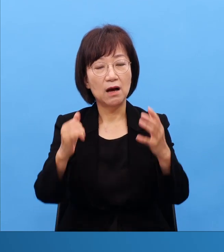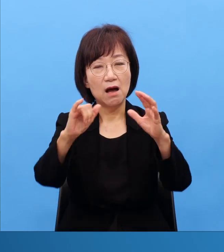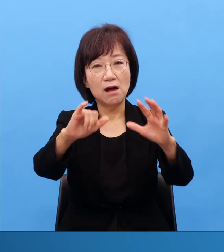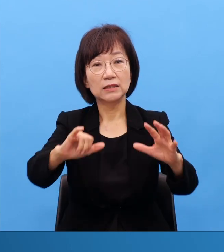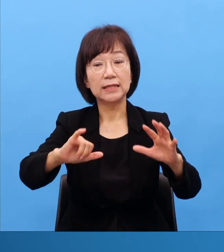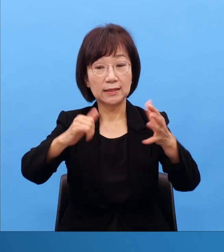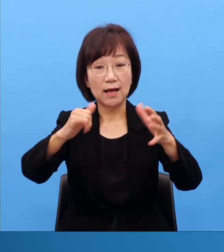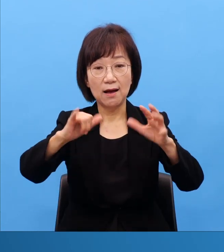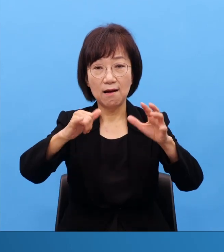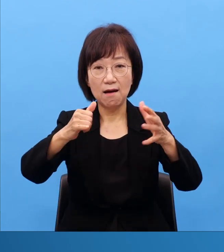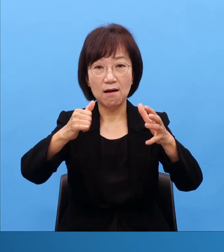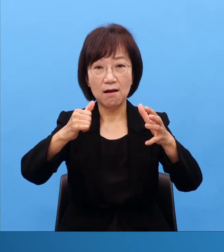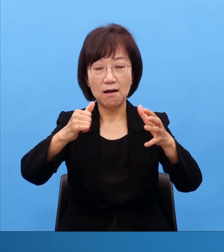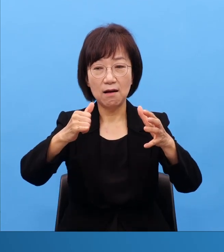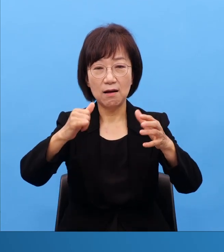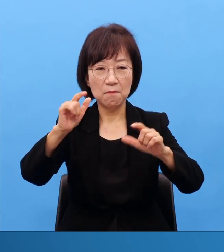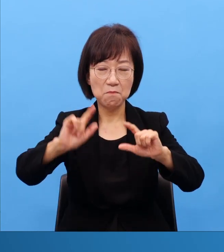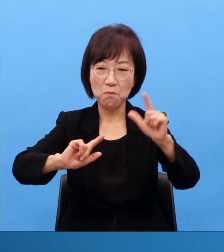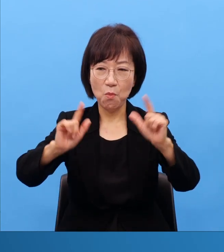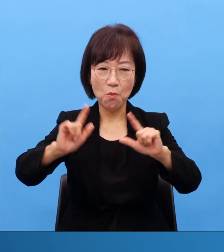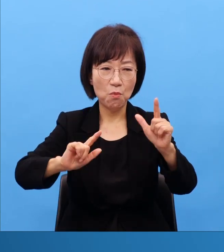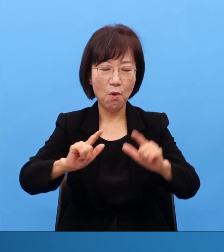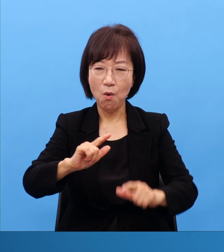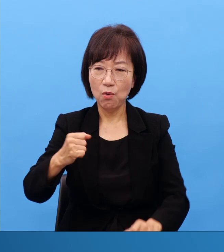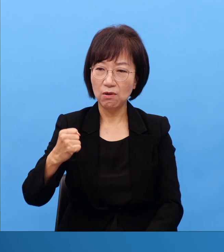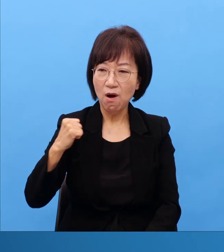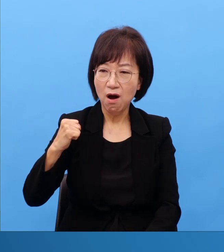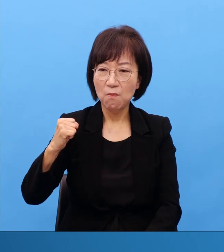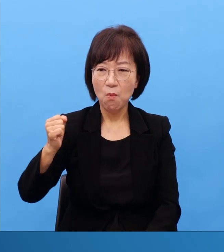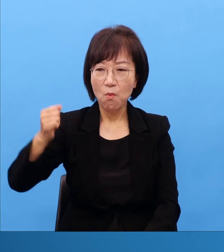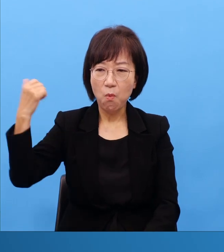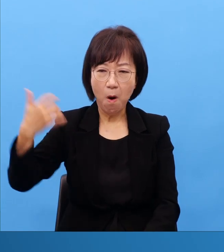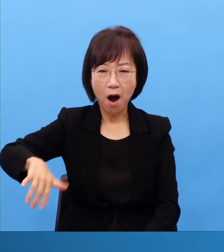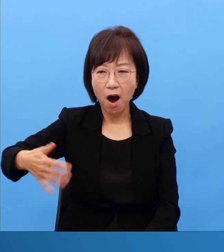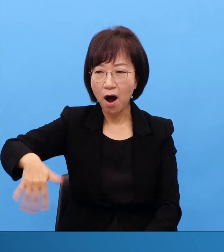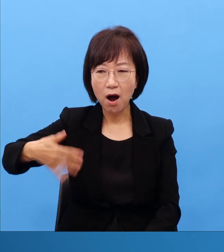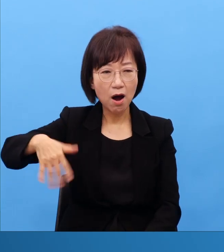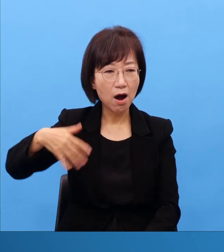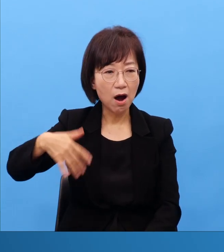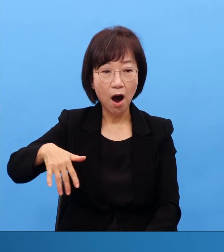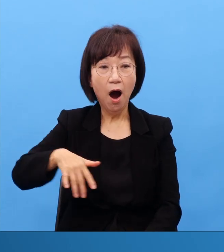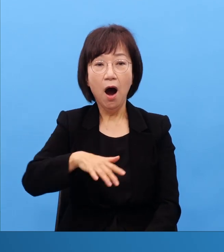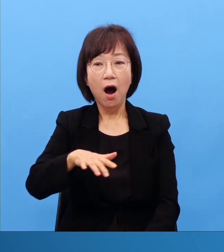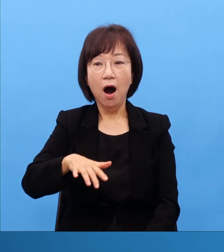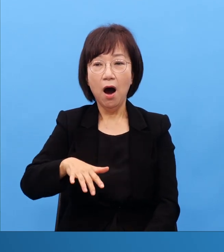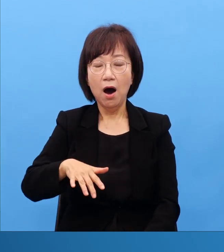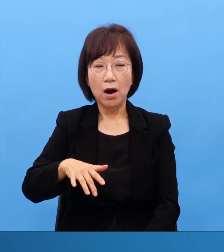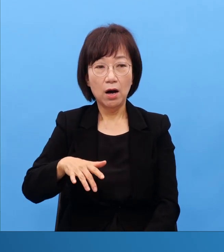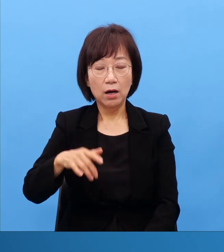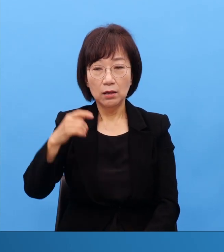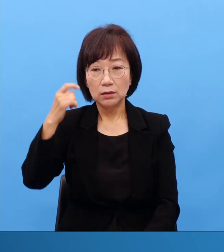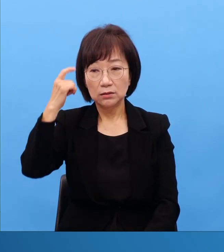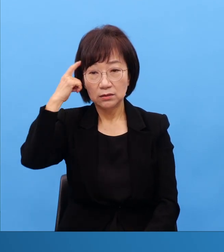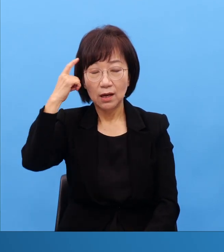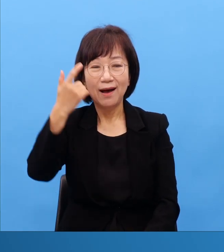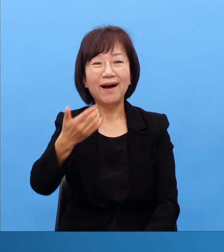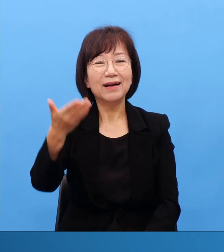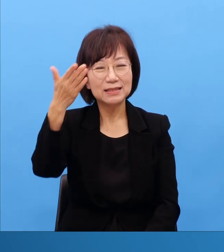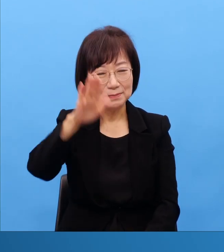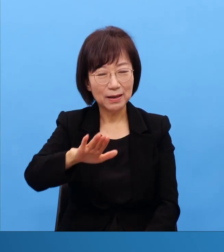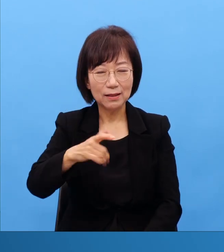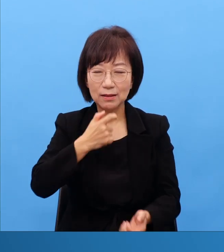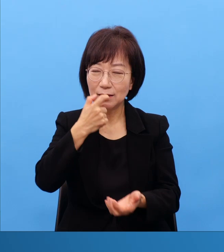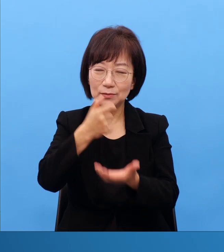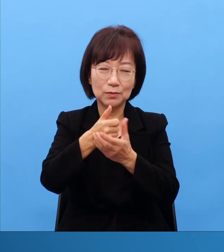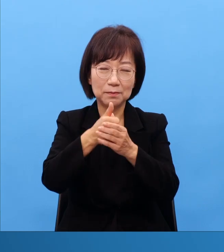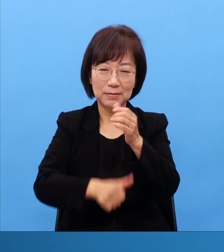거의 거짓말이다. 두려워하지 마라. And through today's passage, there are two things you must carry with you. The first one being that when you go out into the world,